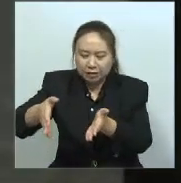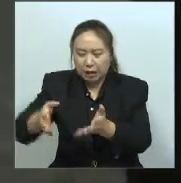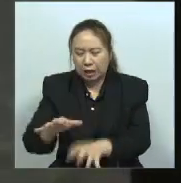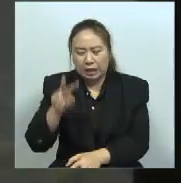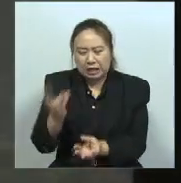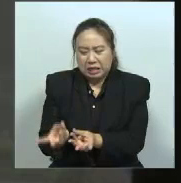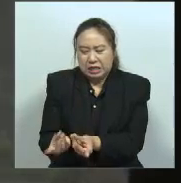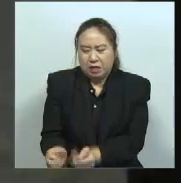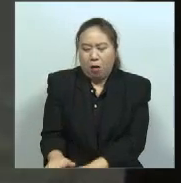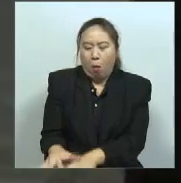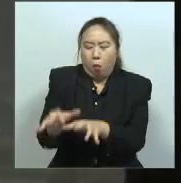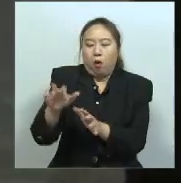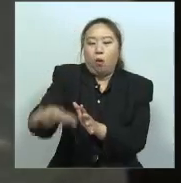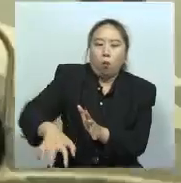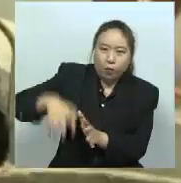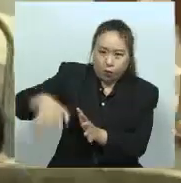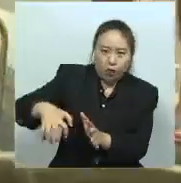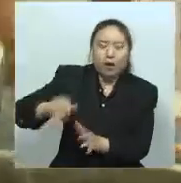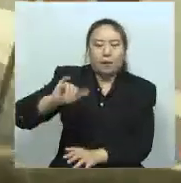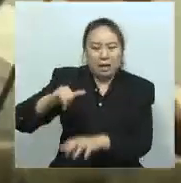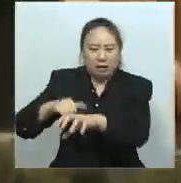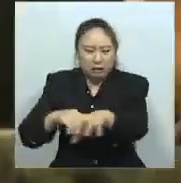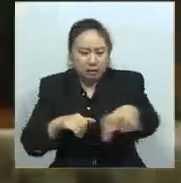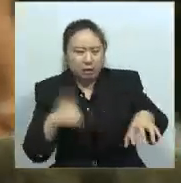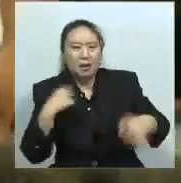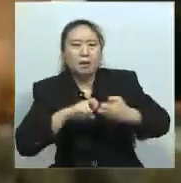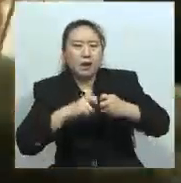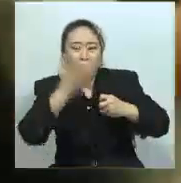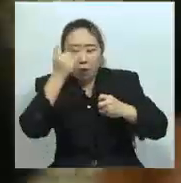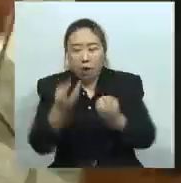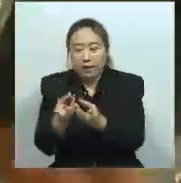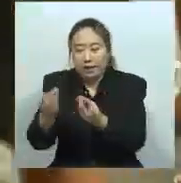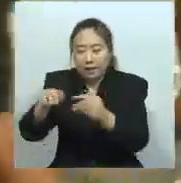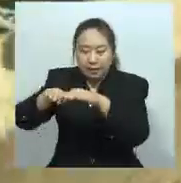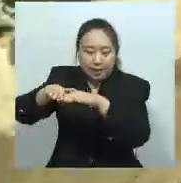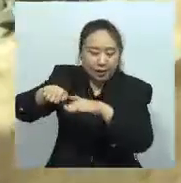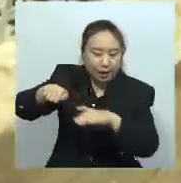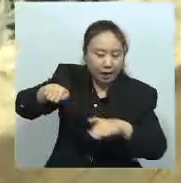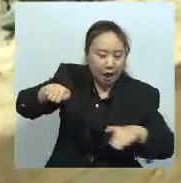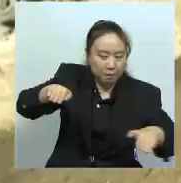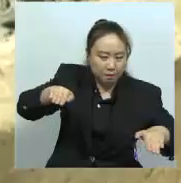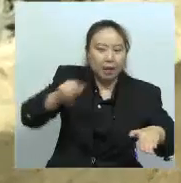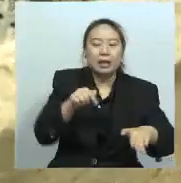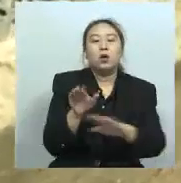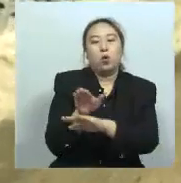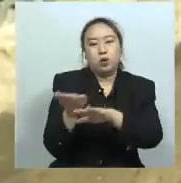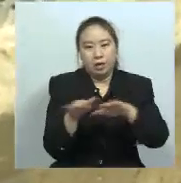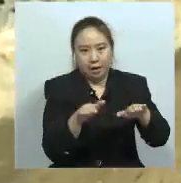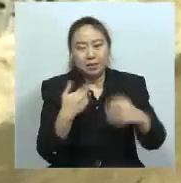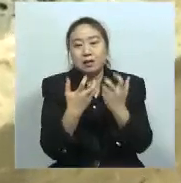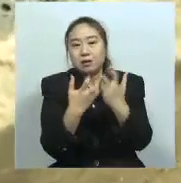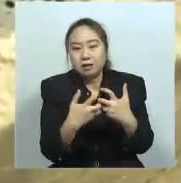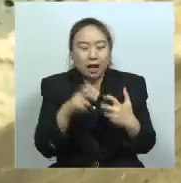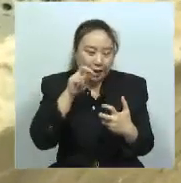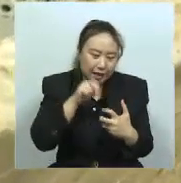พื้นที่ก็อาจจะมีปัญหาเกิดขึ้นได้บ้างเนื่องจากว่าเป็นพื้นที่ลุ่มต่ำแต่ว่าก็ได้เตรียมการรองรับด้วยการติดตั้งเครื่องสูบน้ำตาม